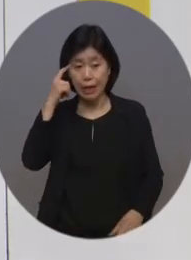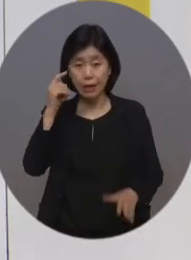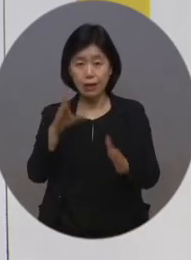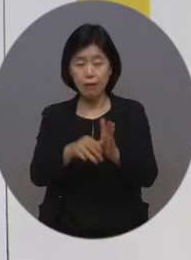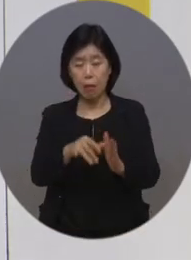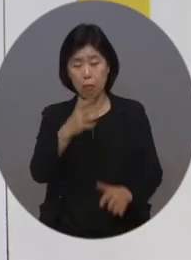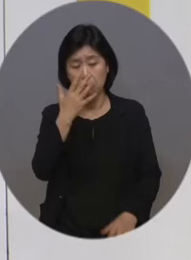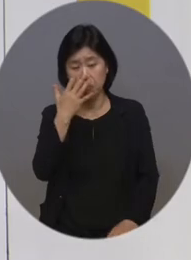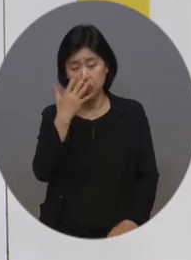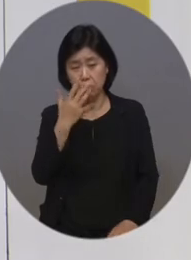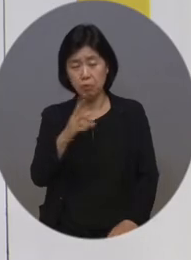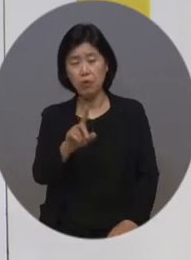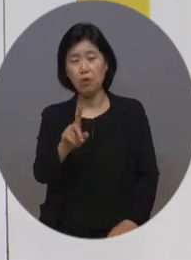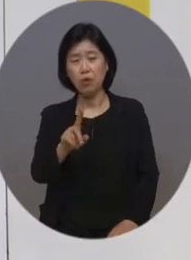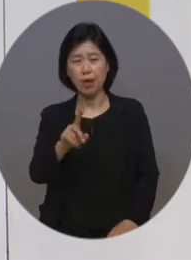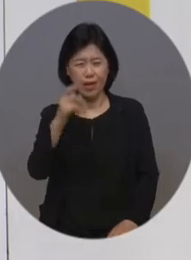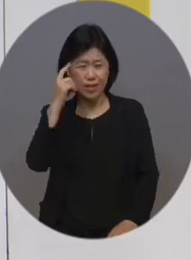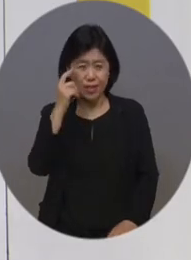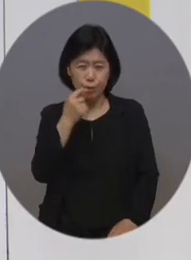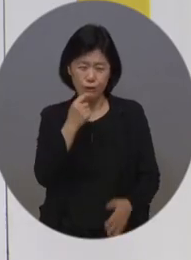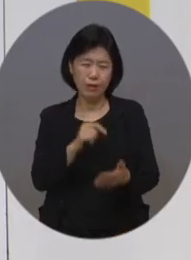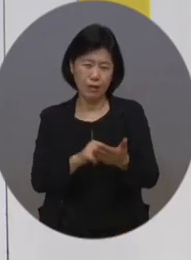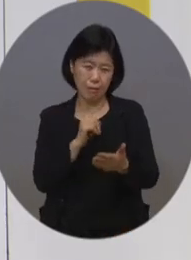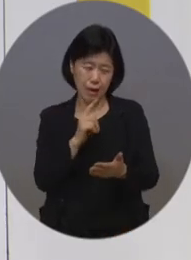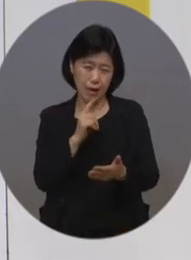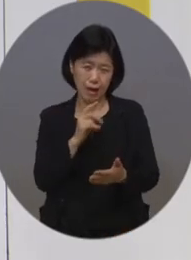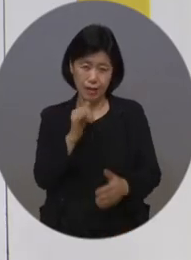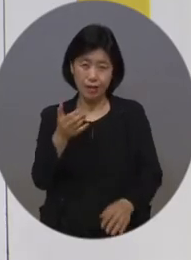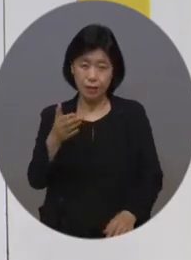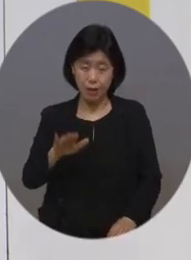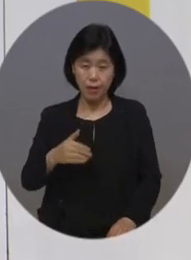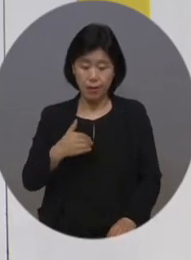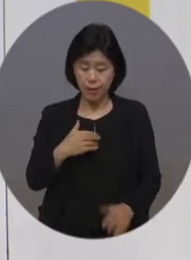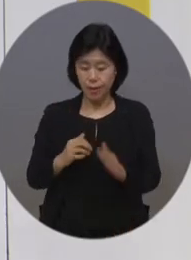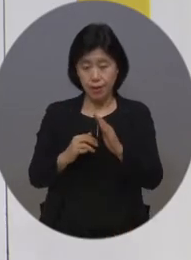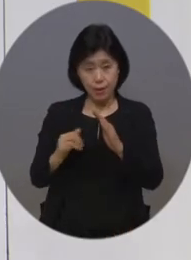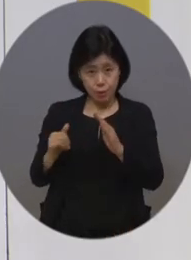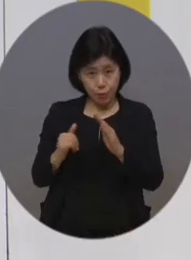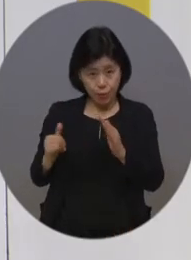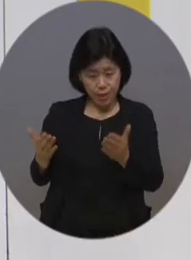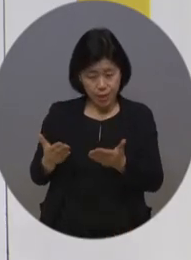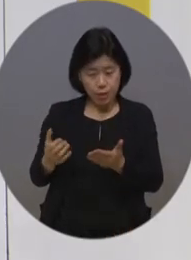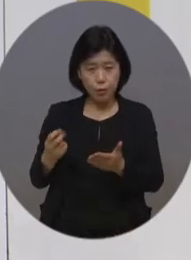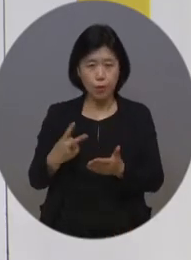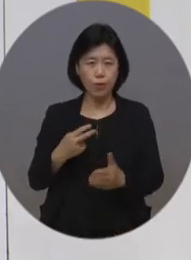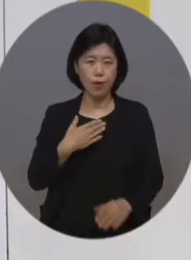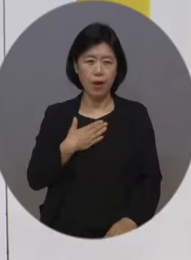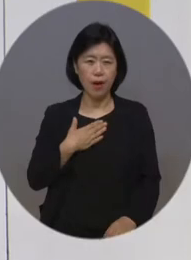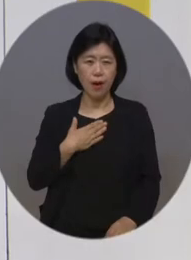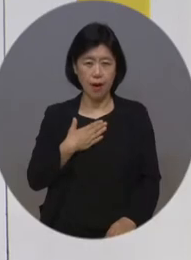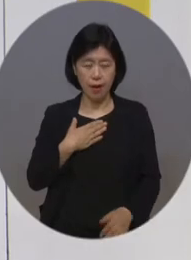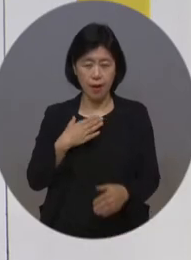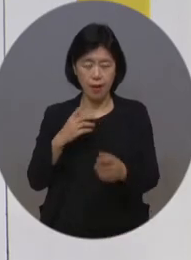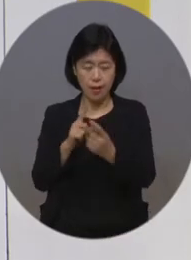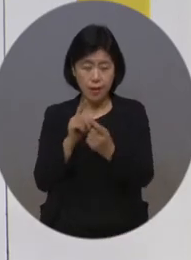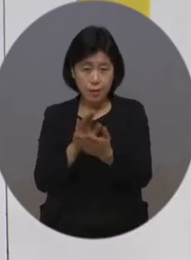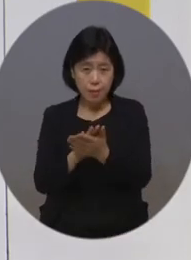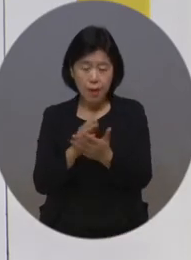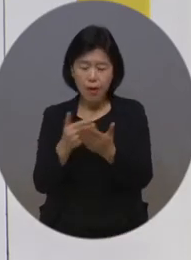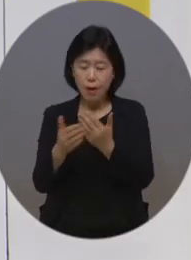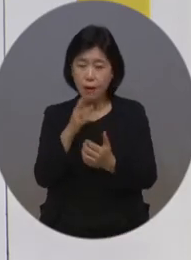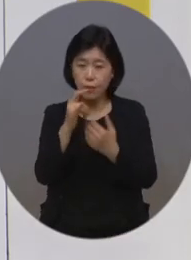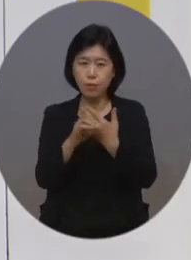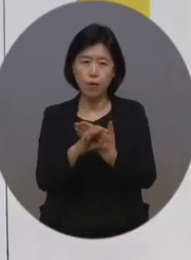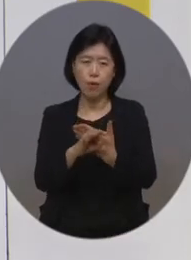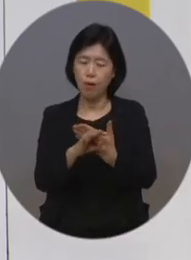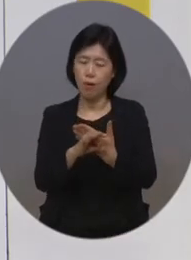조건을 쉽게 얘기 하게 되는데 자기 일이거나 자기 가족 일이면 이렇게 쉽게 이야기 도 못하고 그럼요 또 그리고